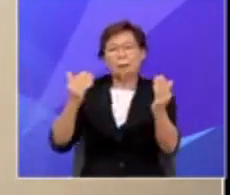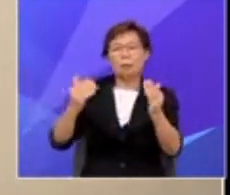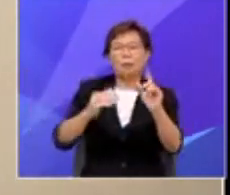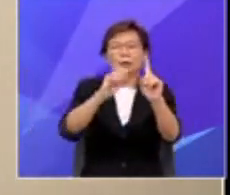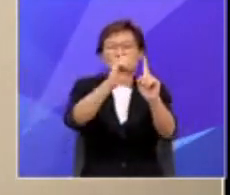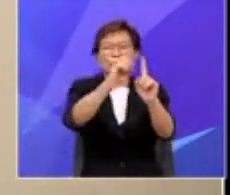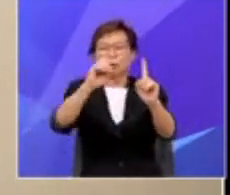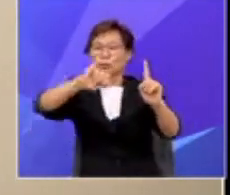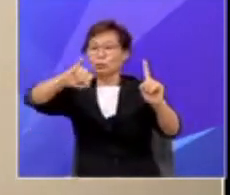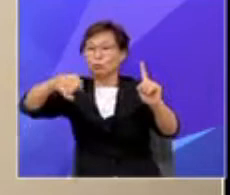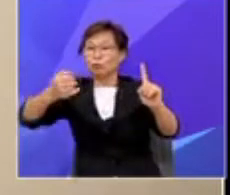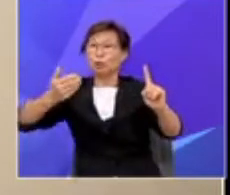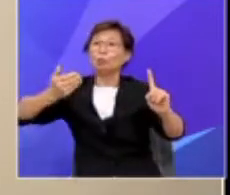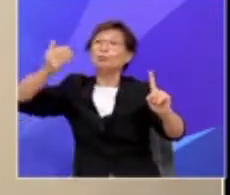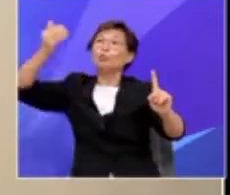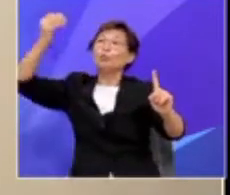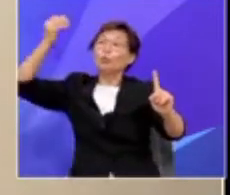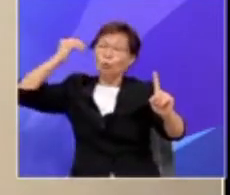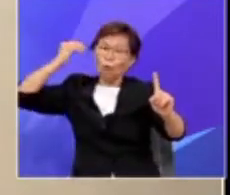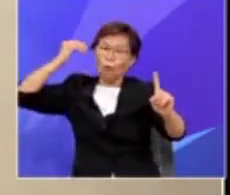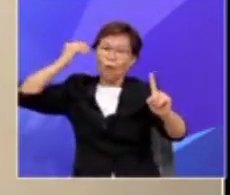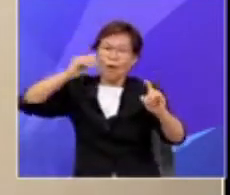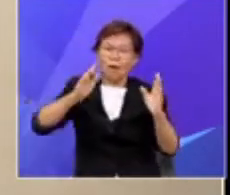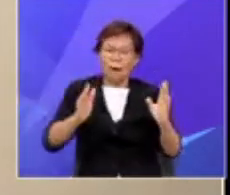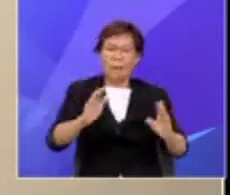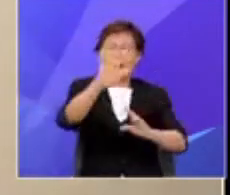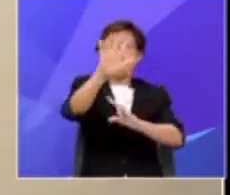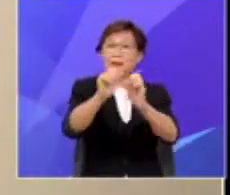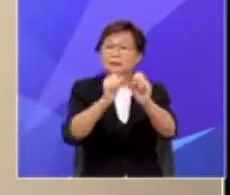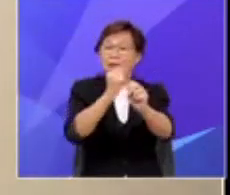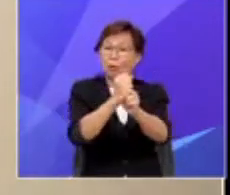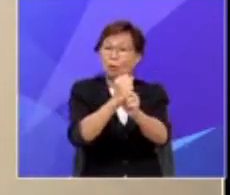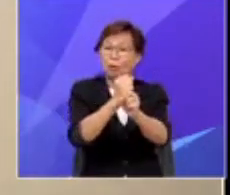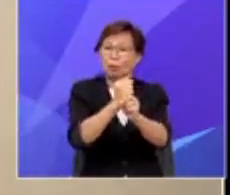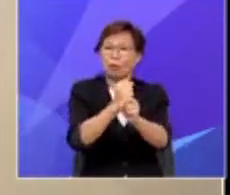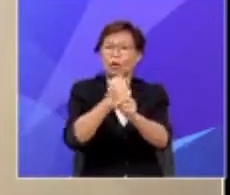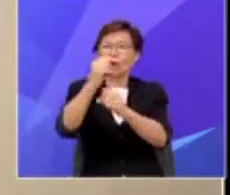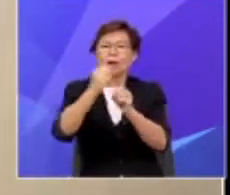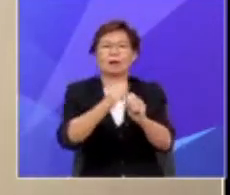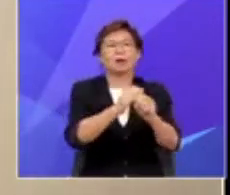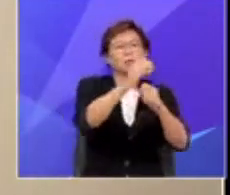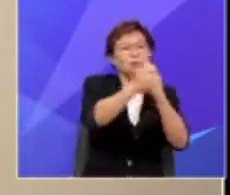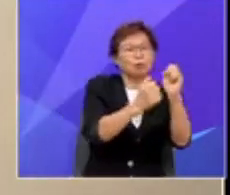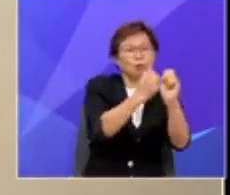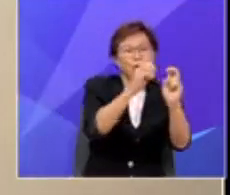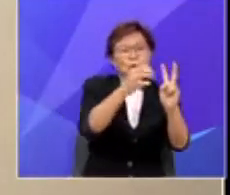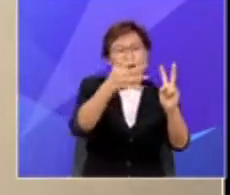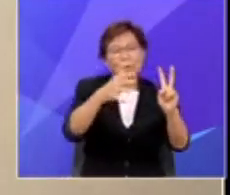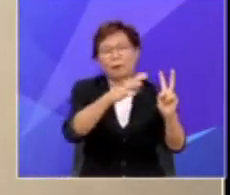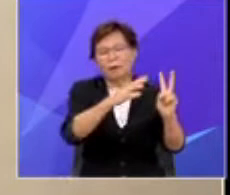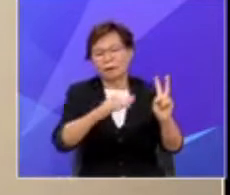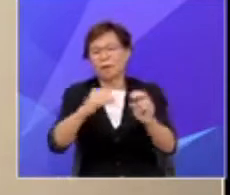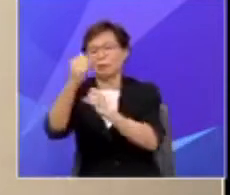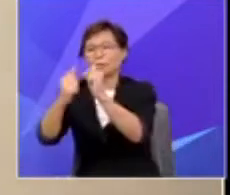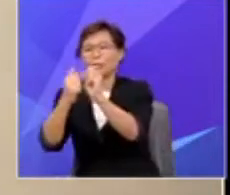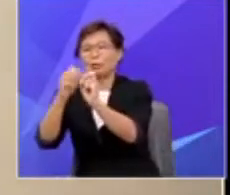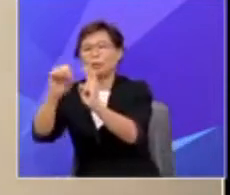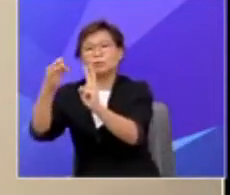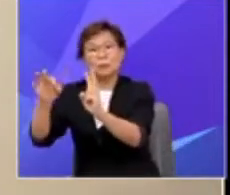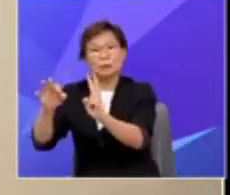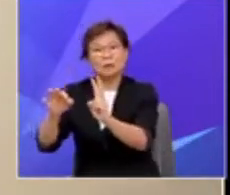serat cute dalam cangkir ribet tahun diantara 2015-2019